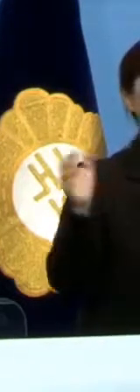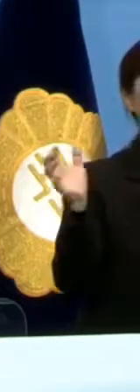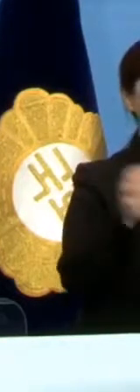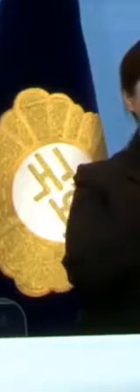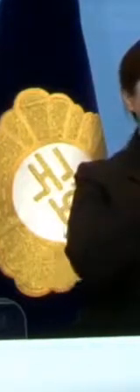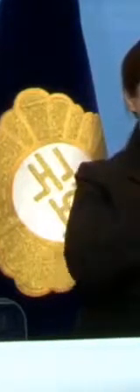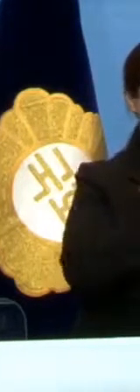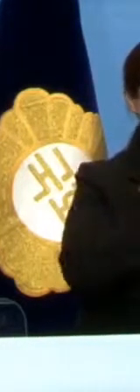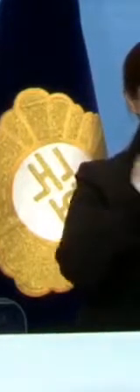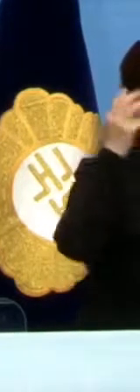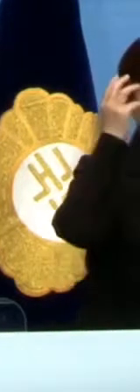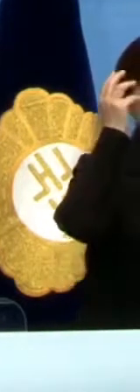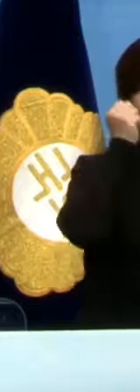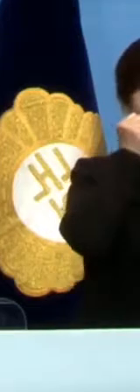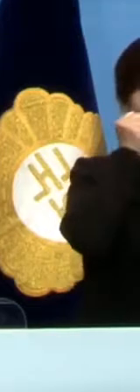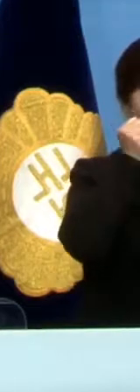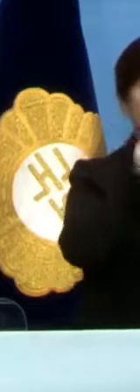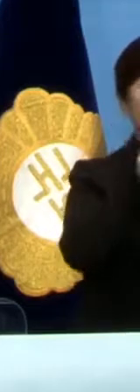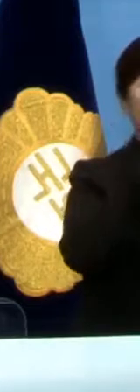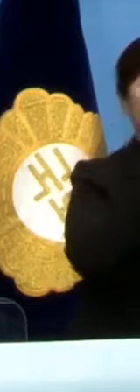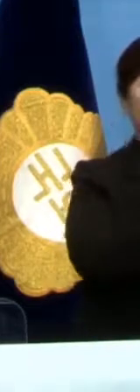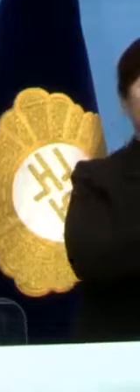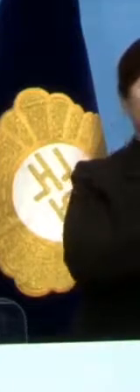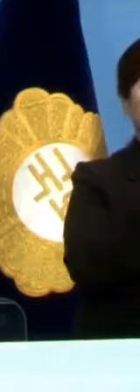이제 기억을 합니다. 그때가